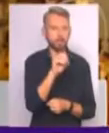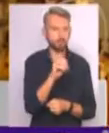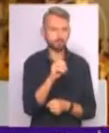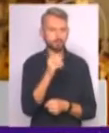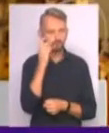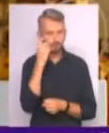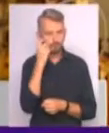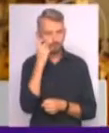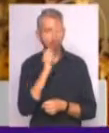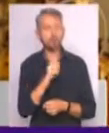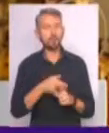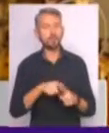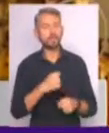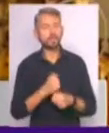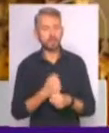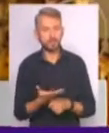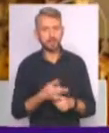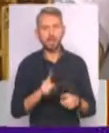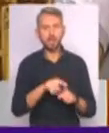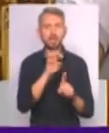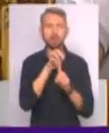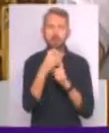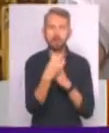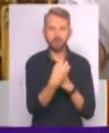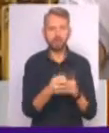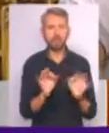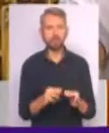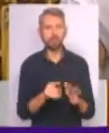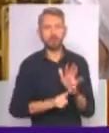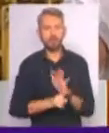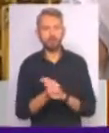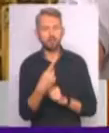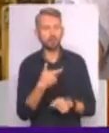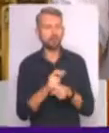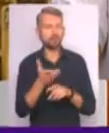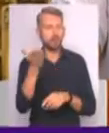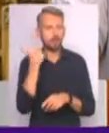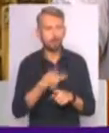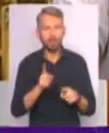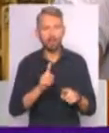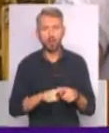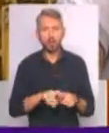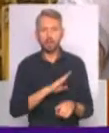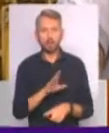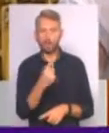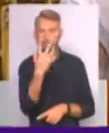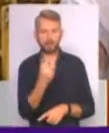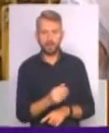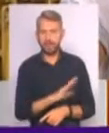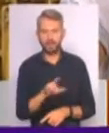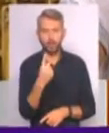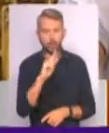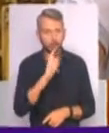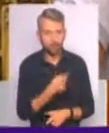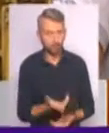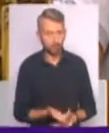не наше питание. Что с этим делать? Эти бляшки, конечно, начали образовываться очень давно. Это процесс не одного дня и даже не одного